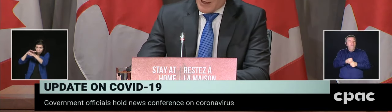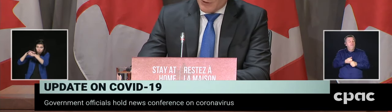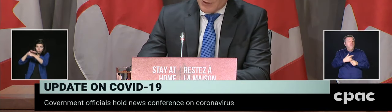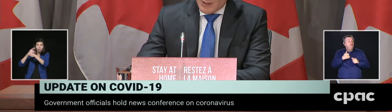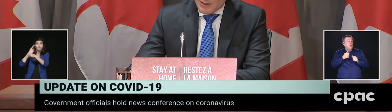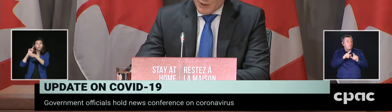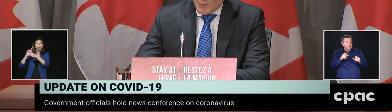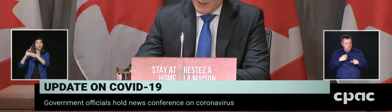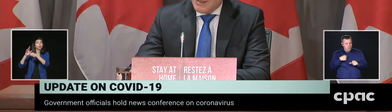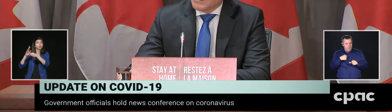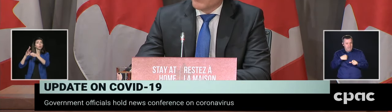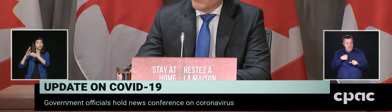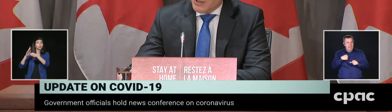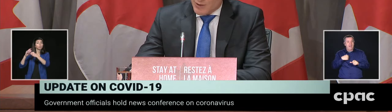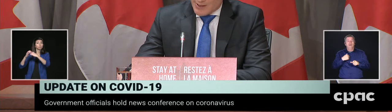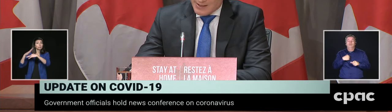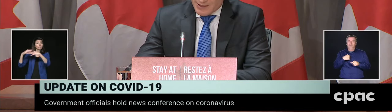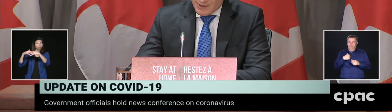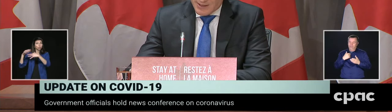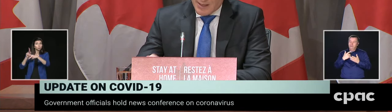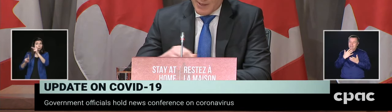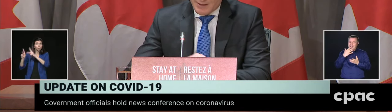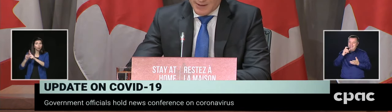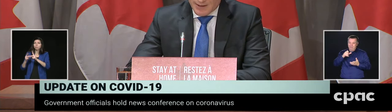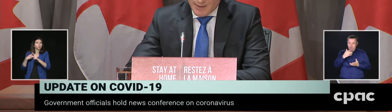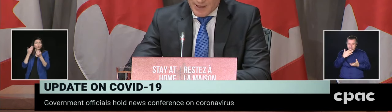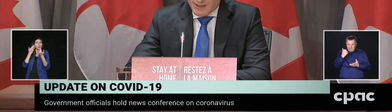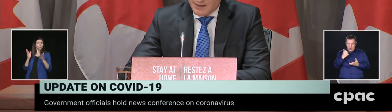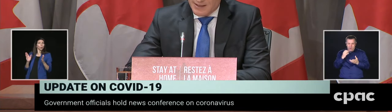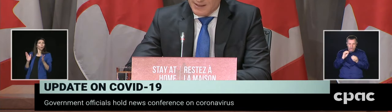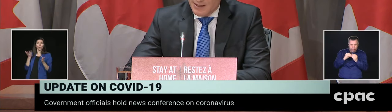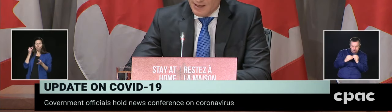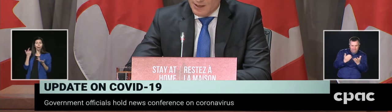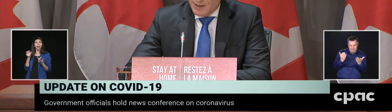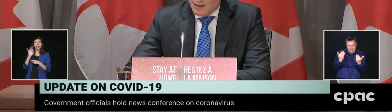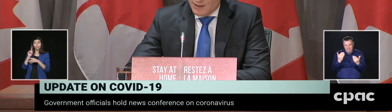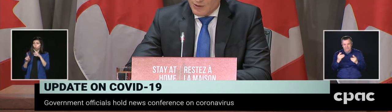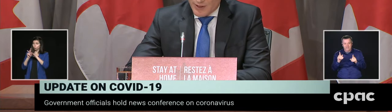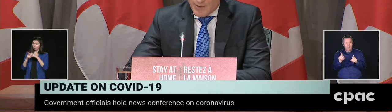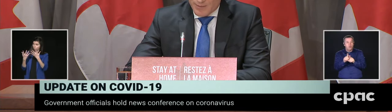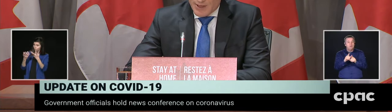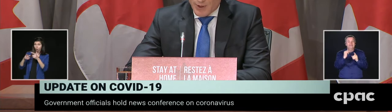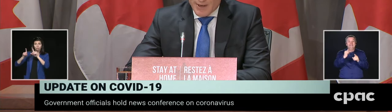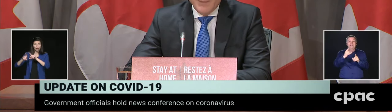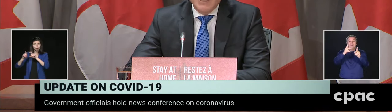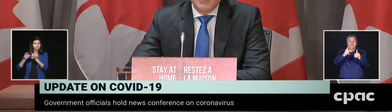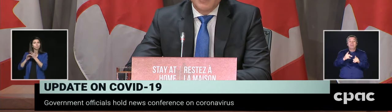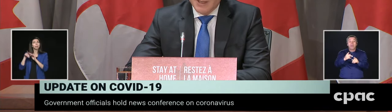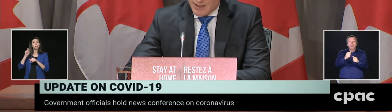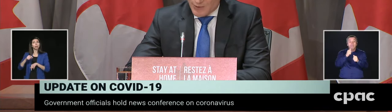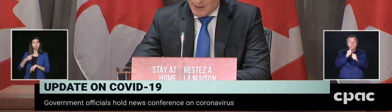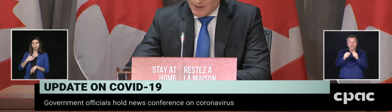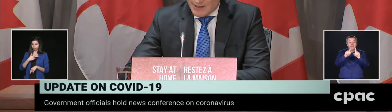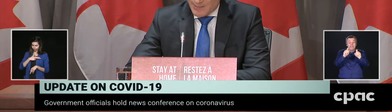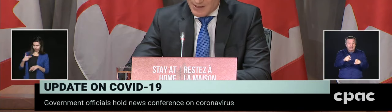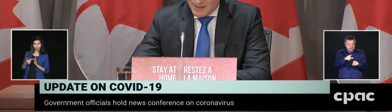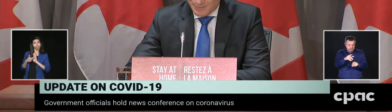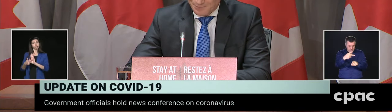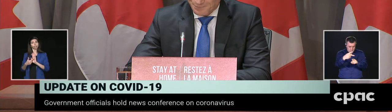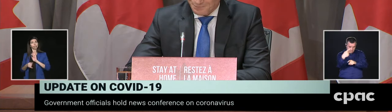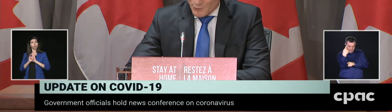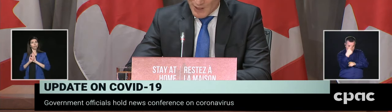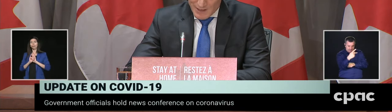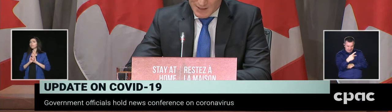faveur de meilleures données, y compris des informations indiquant si les patients testés sont des membres des Premières Nations, des Inuits et des